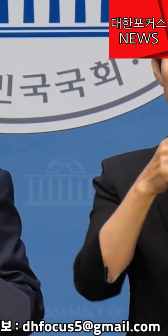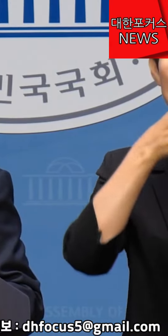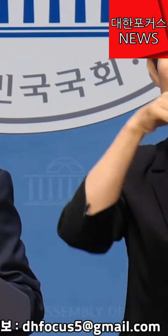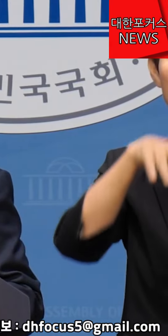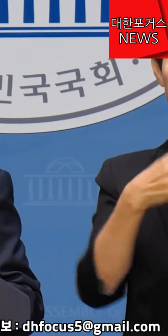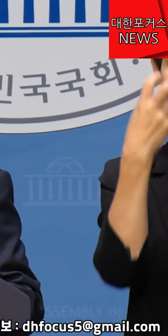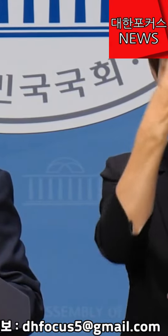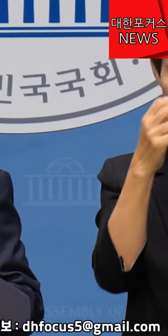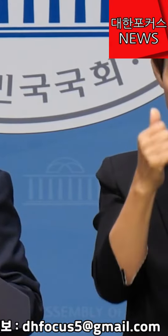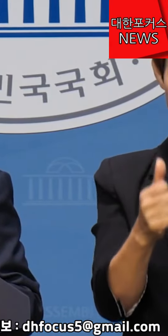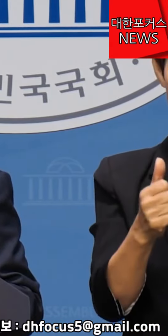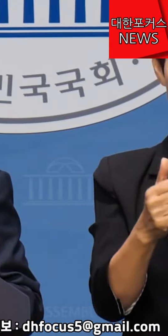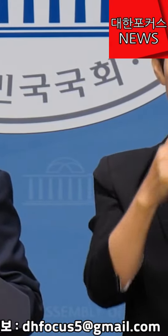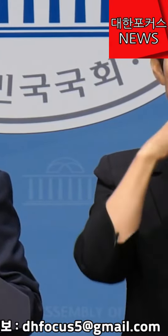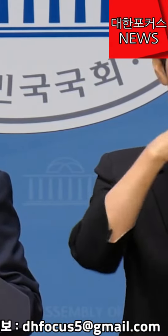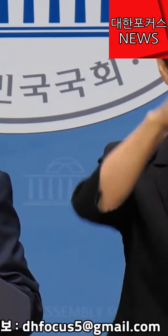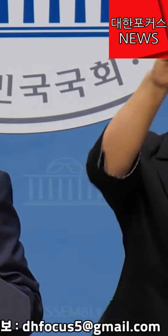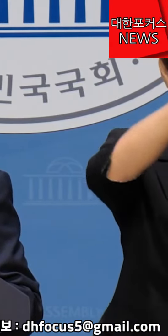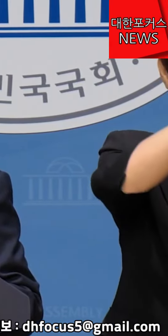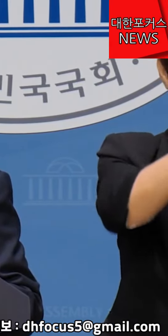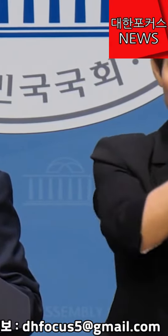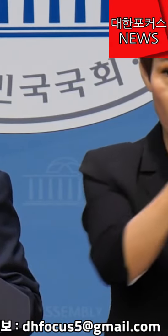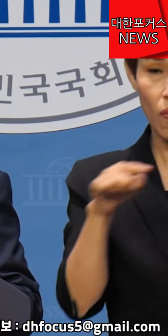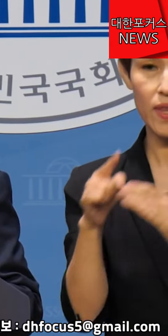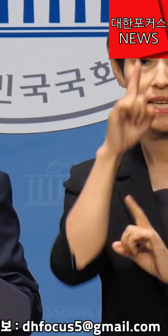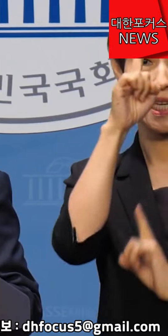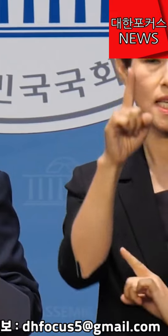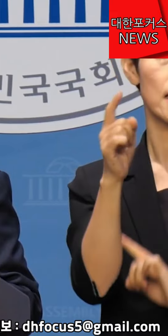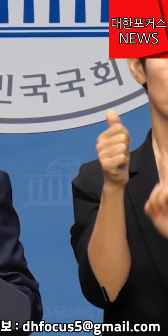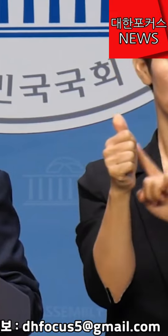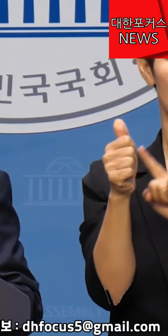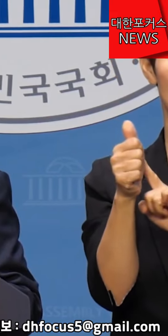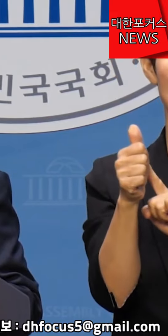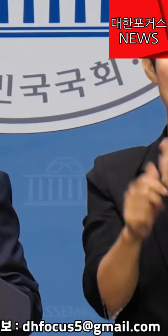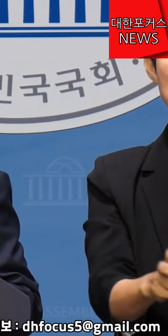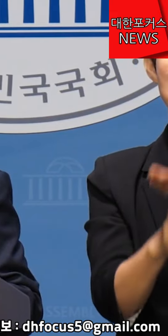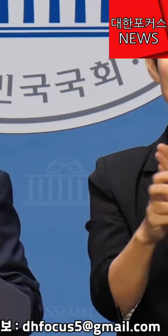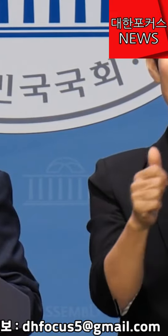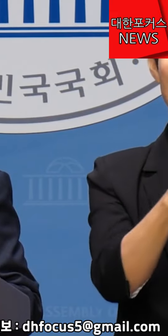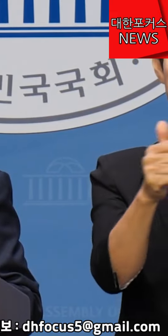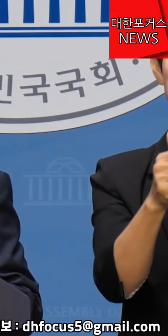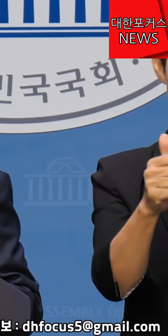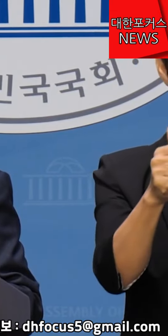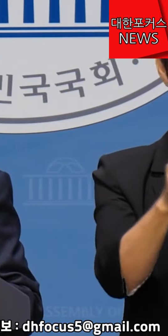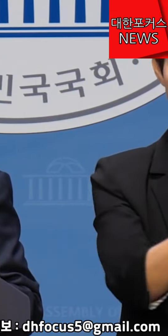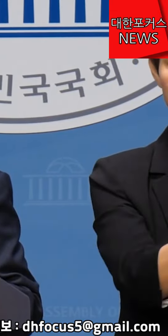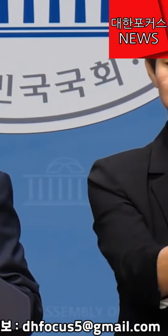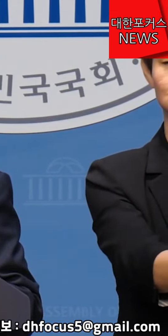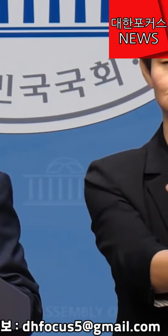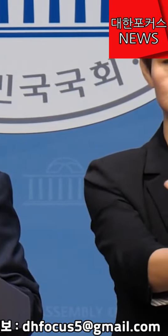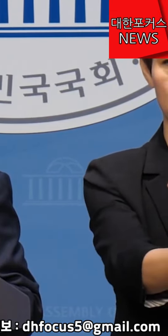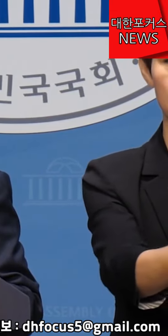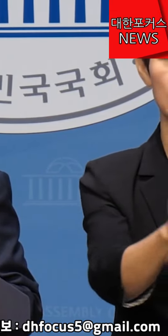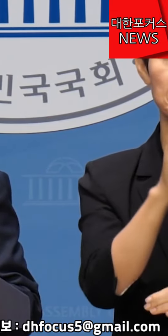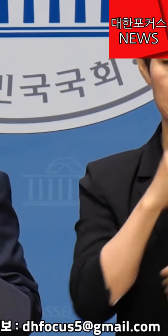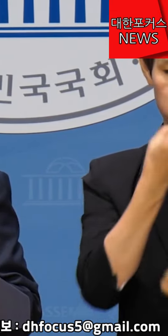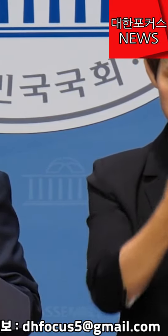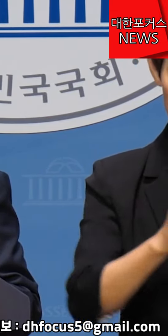수원지검의 대북송금 사건에서 이화영 전 부지사를 불법 회유하고 압박하여 진술을